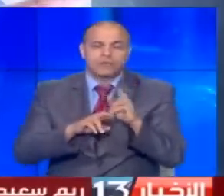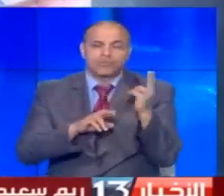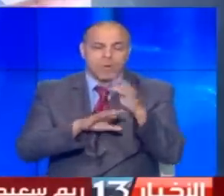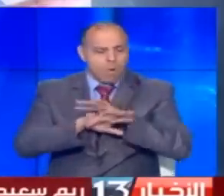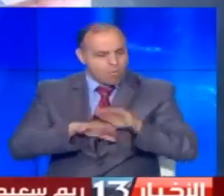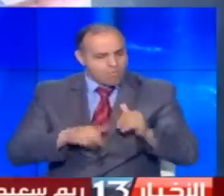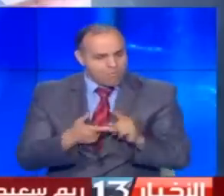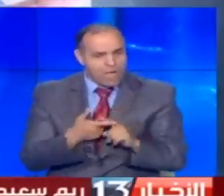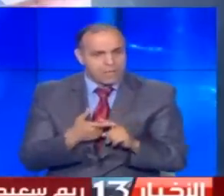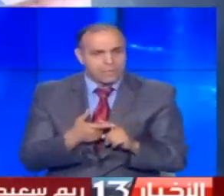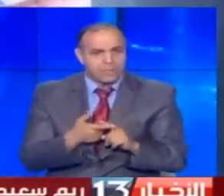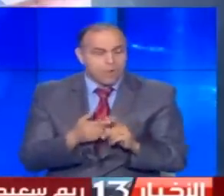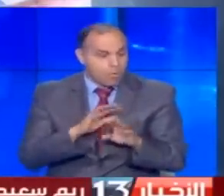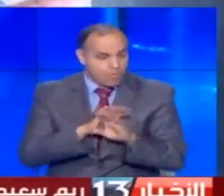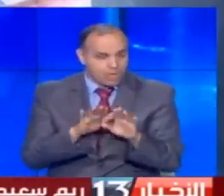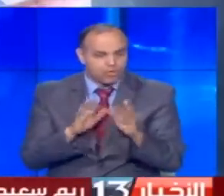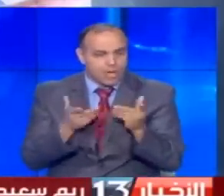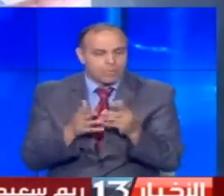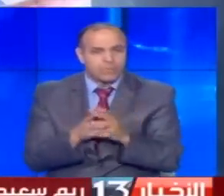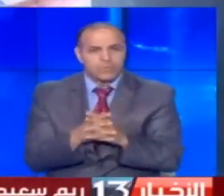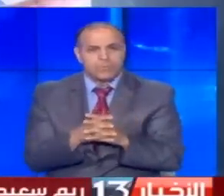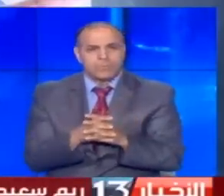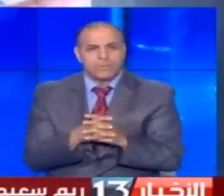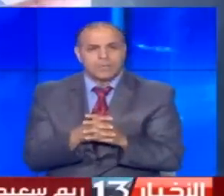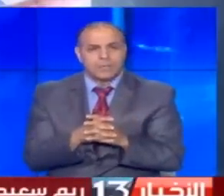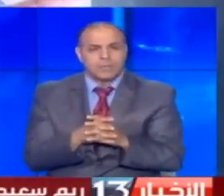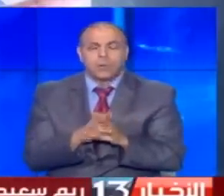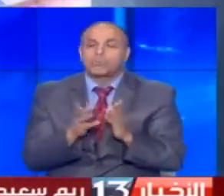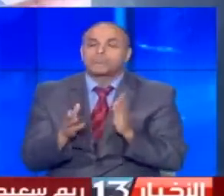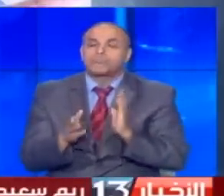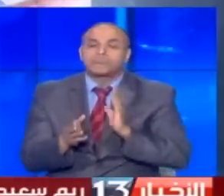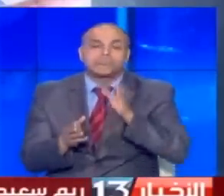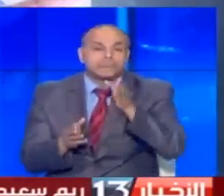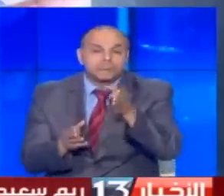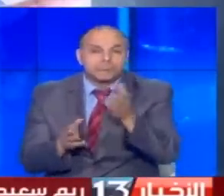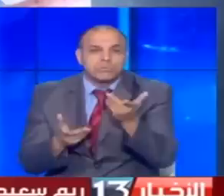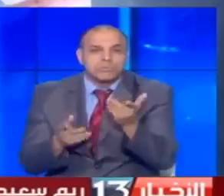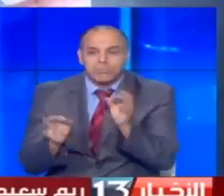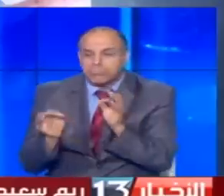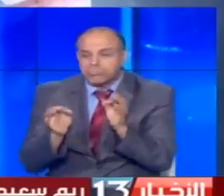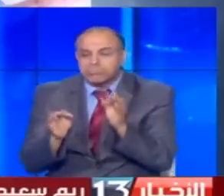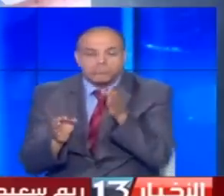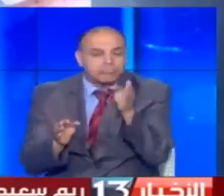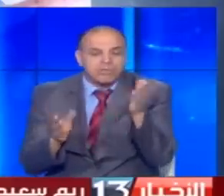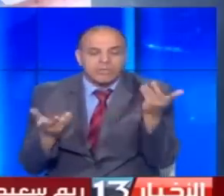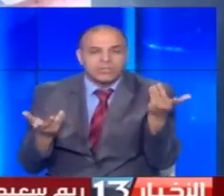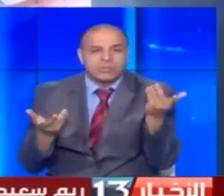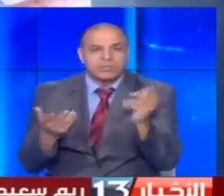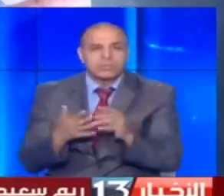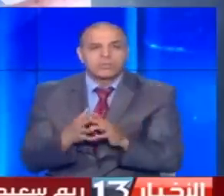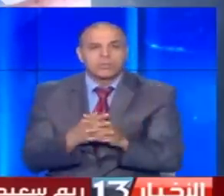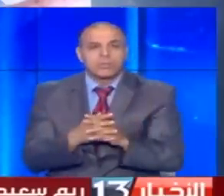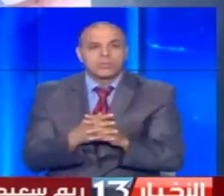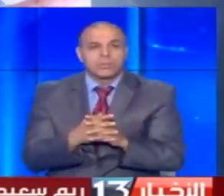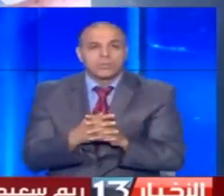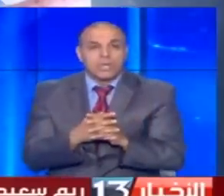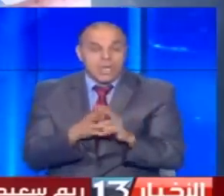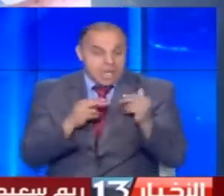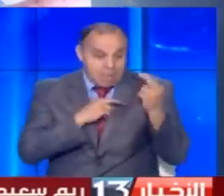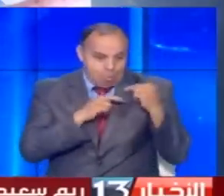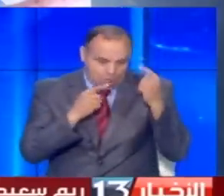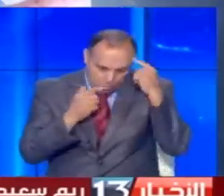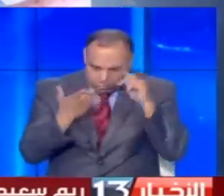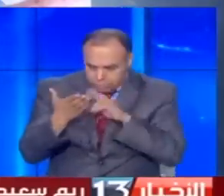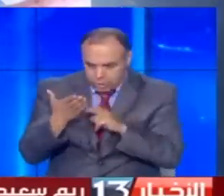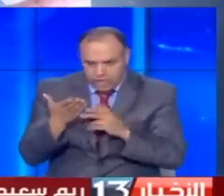علاقه خرجوا اه ما يعرفوش ومؤسساتها اه مراجعتنا تمثله